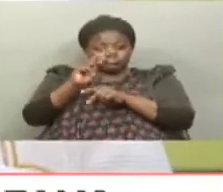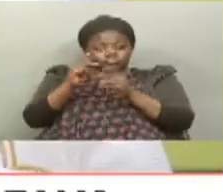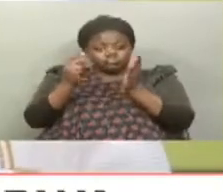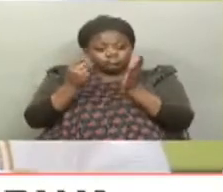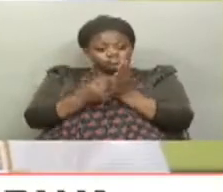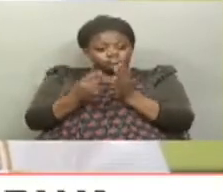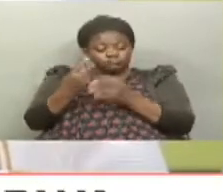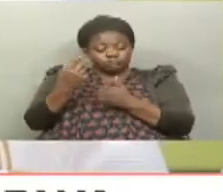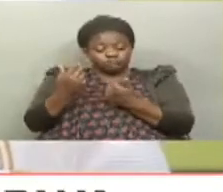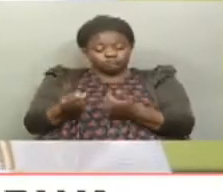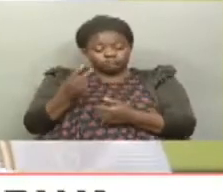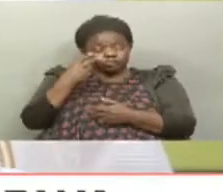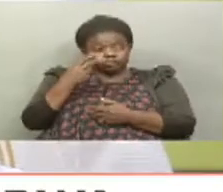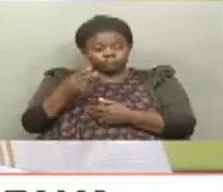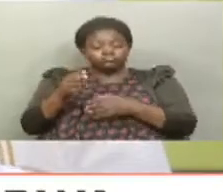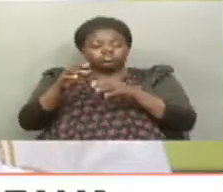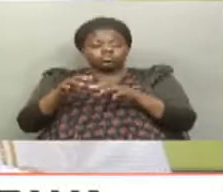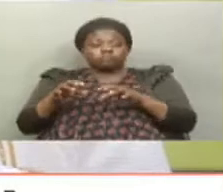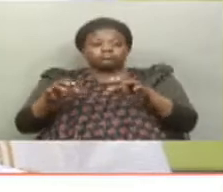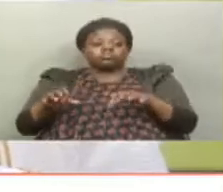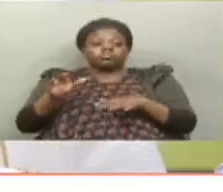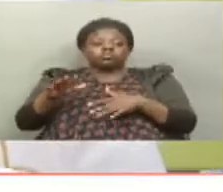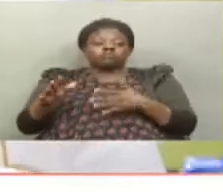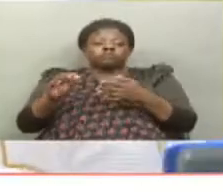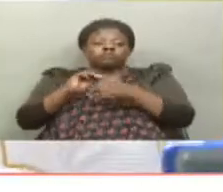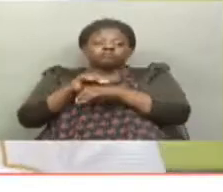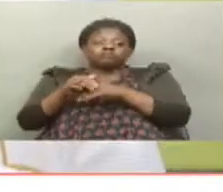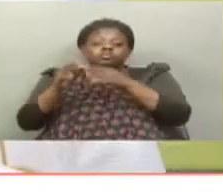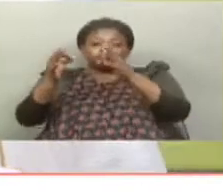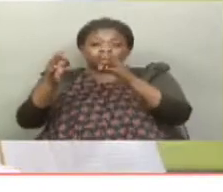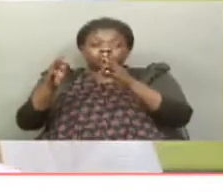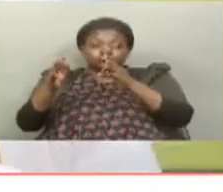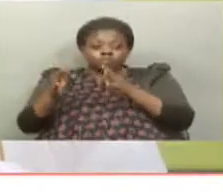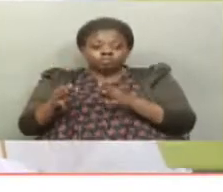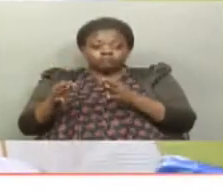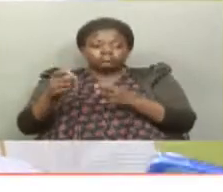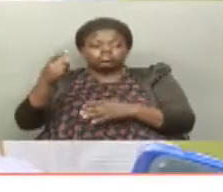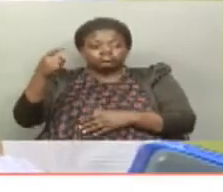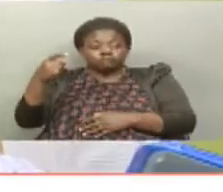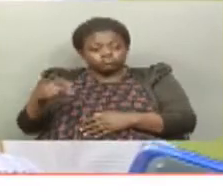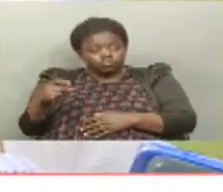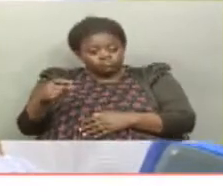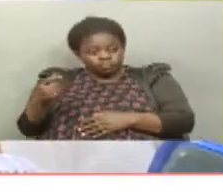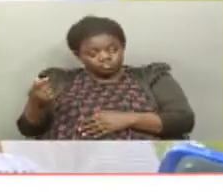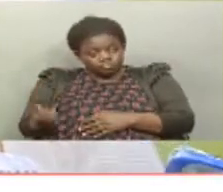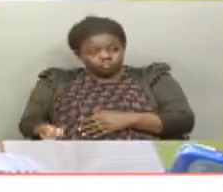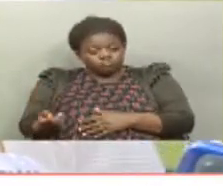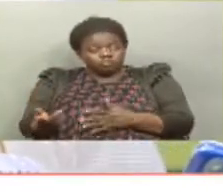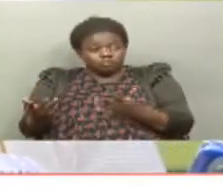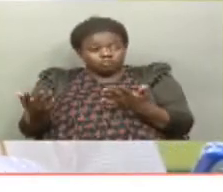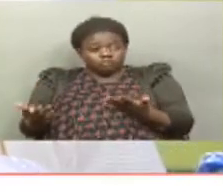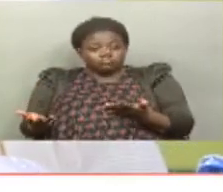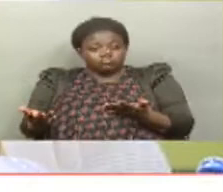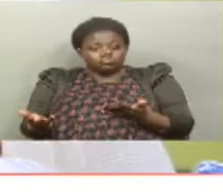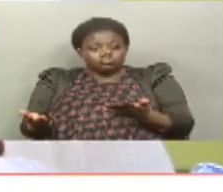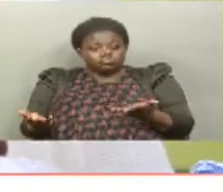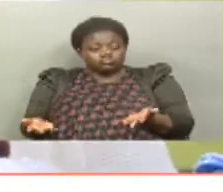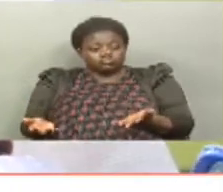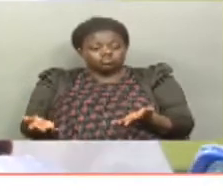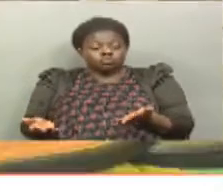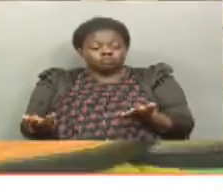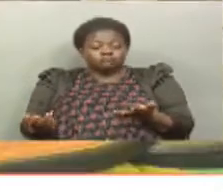kati okulama nti tuyitinga katale kano tulina okukola ebintu ebirina omutindo era bwe luba lugoye nga lugoye